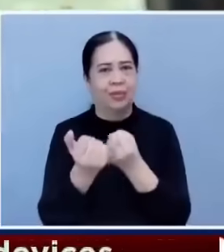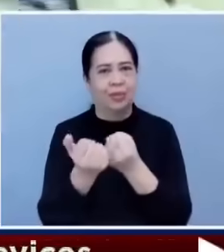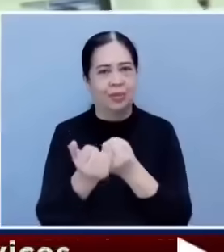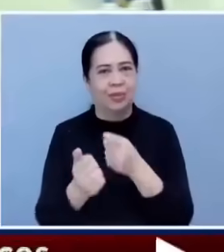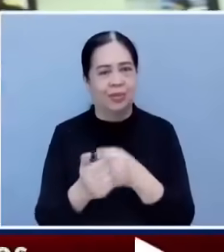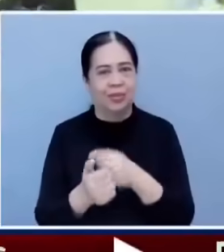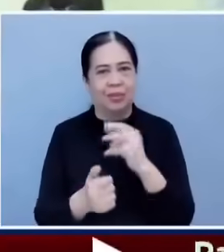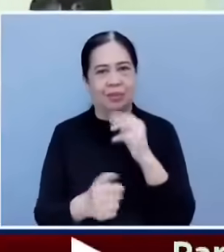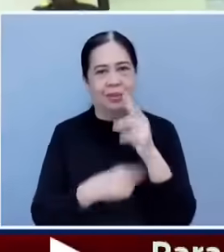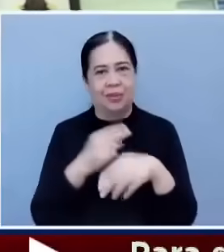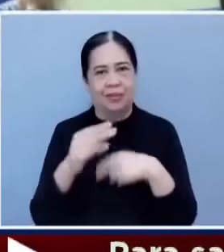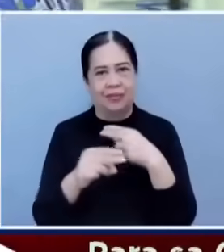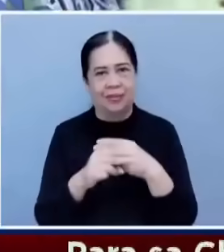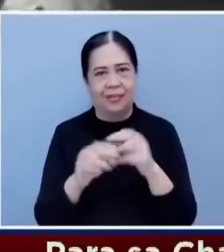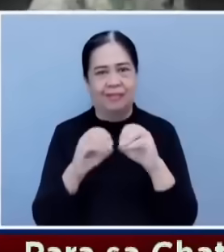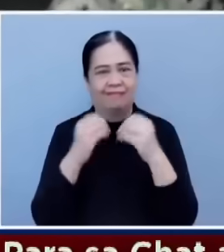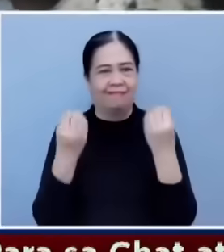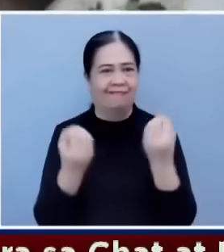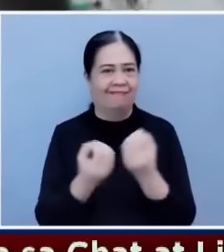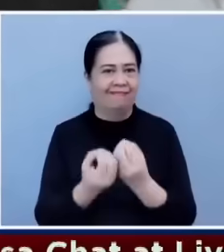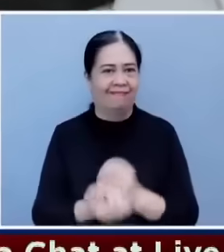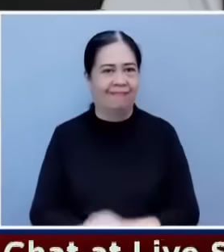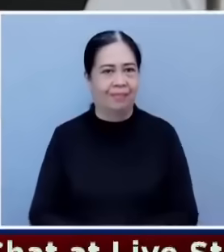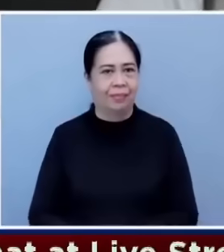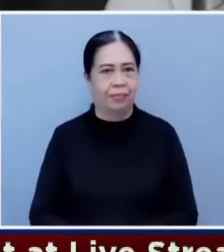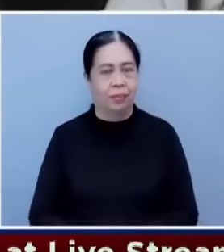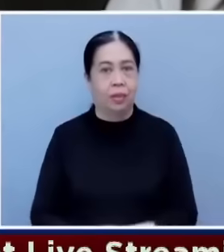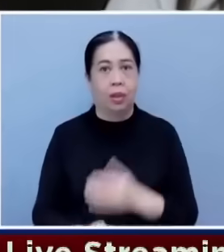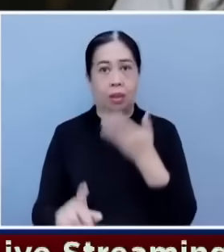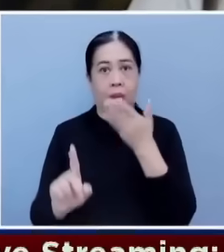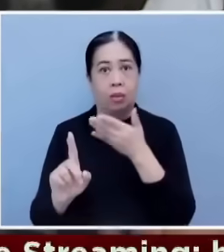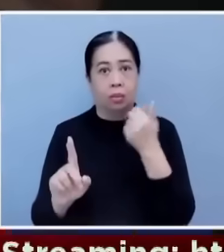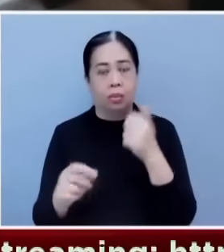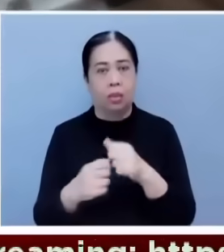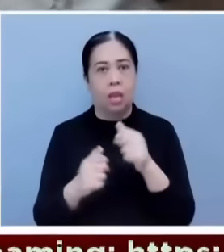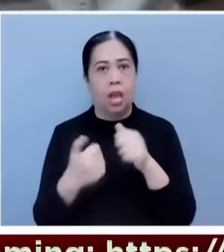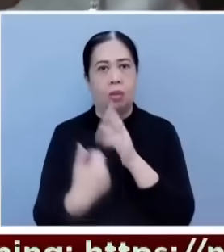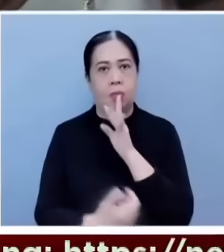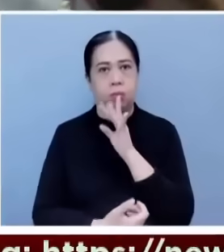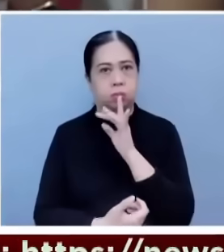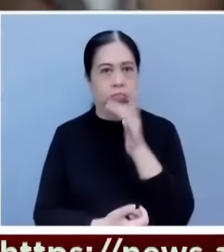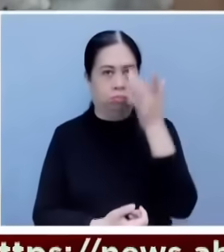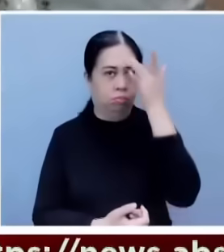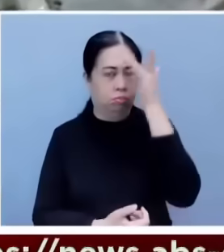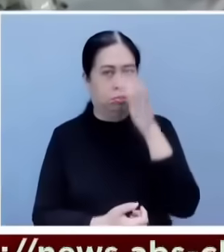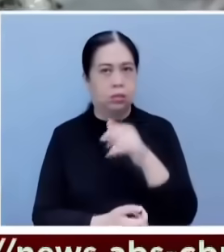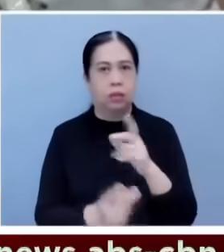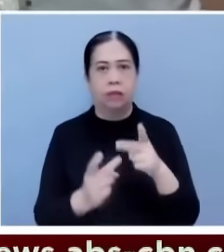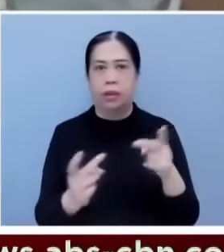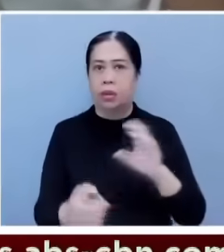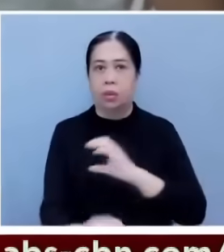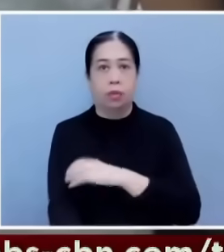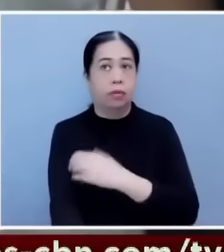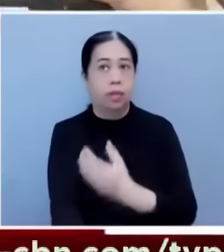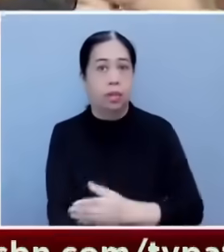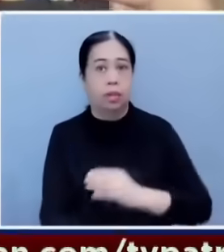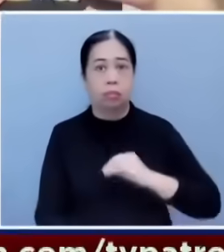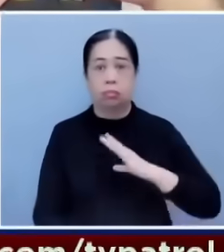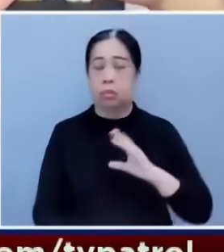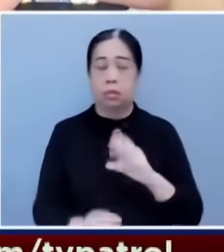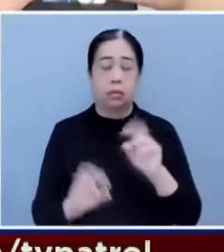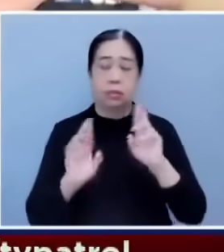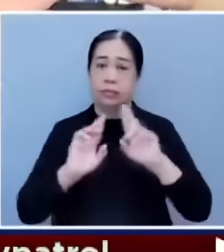Miss Universe organization. The strong points ni Michelle is how she speaks. And she's very confident and she's ready.